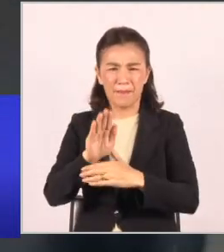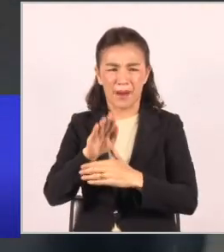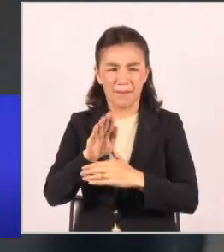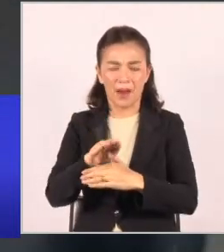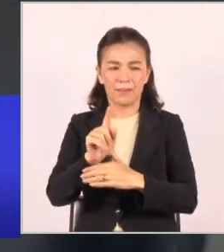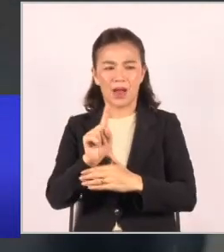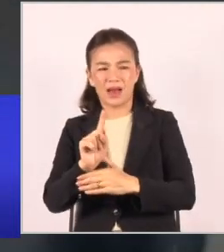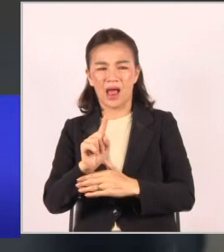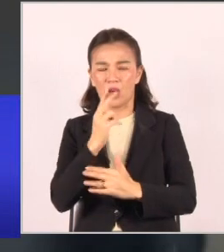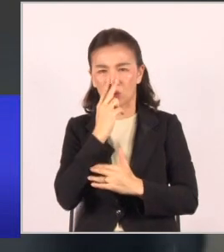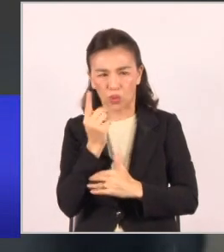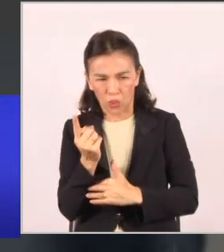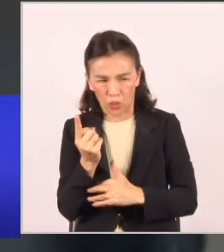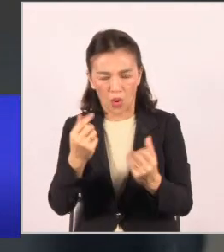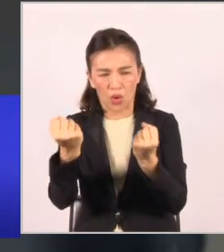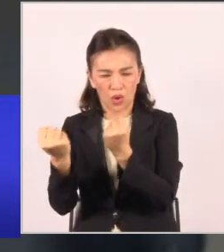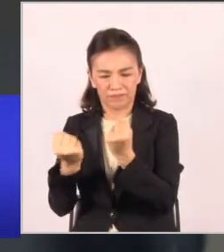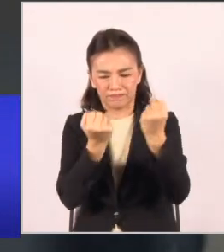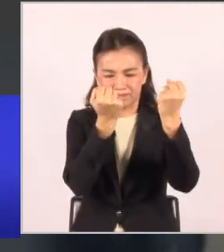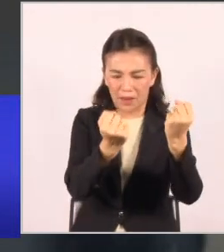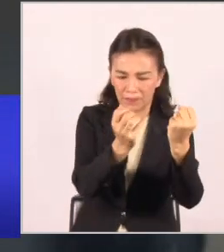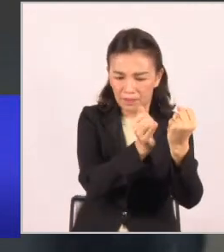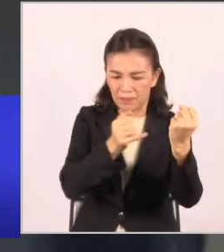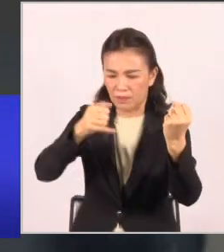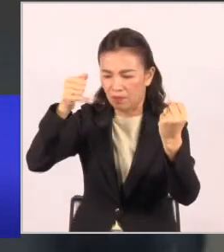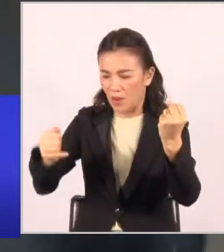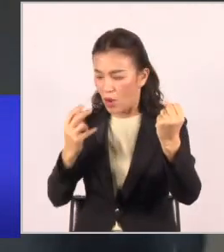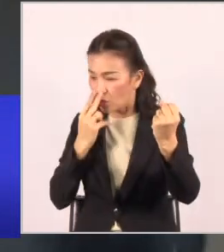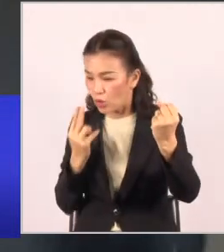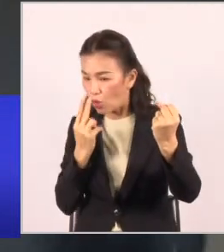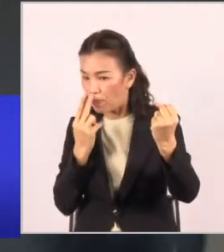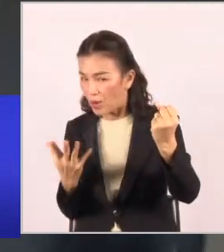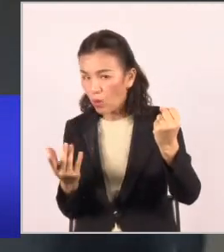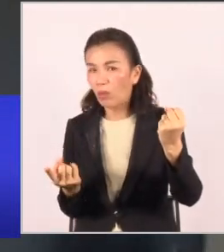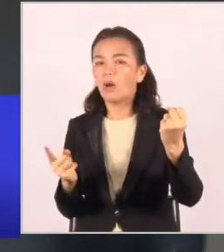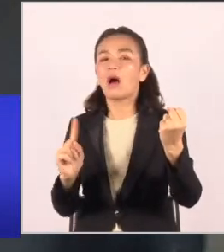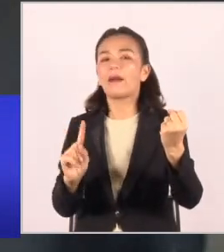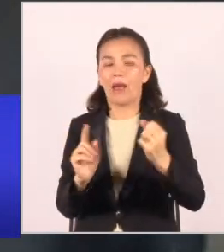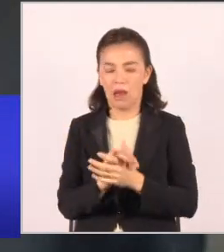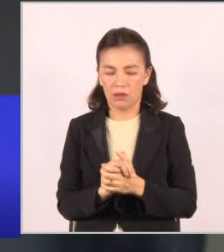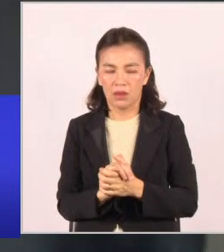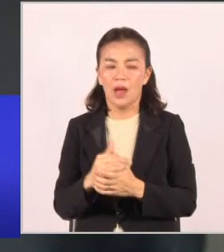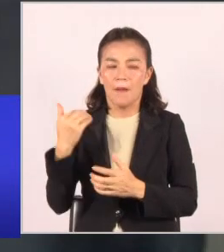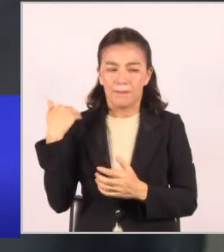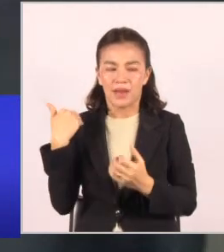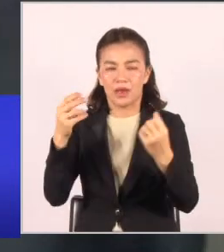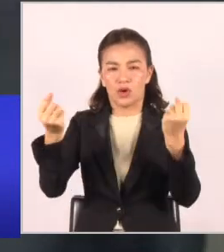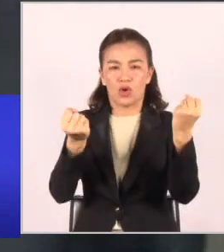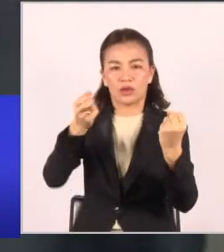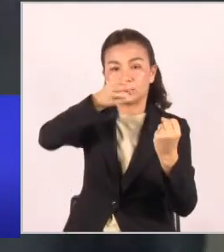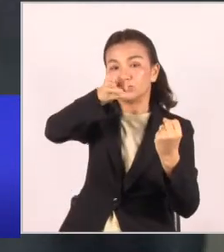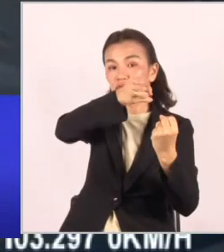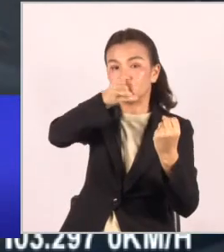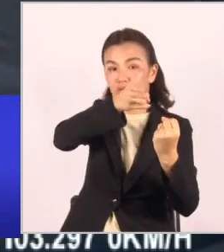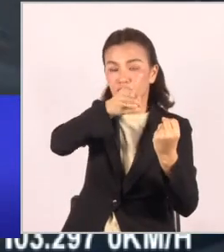องดูกันต่อว่าลงจากรถหรือเปล่าแต่ว่าคลิปเนี่ยเป็นกล้องหน้ารถที่บริเวณสี่แยกหลักเมืองที่ถนนนครสวรรค์ตำบลตลาดอำเภอเมืองจังหวัดมหาส